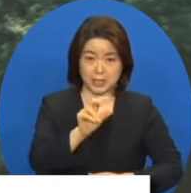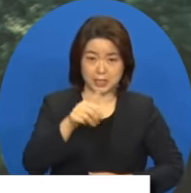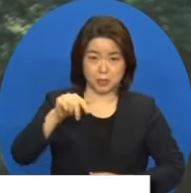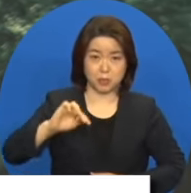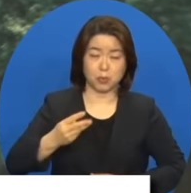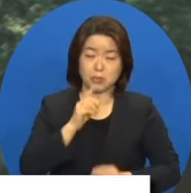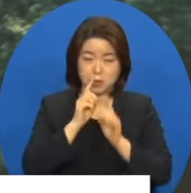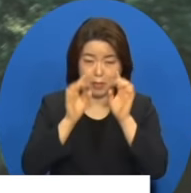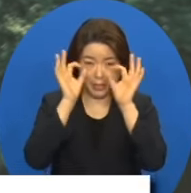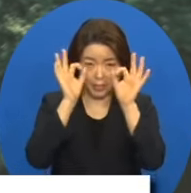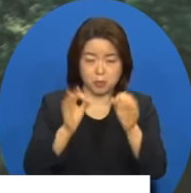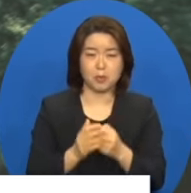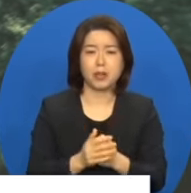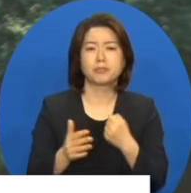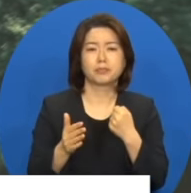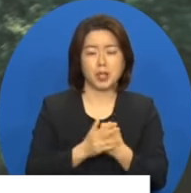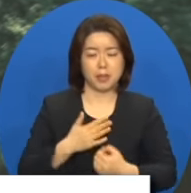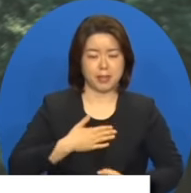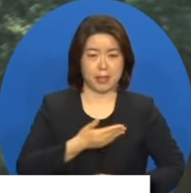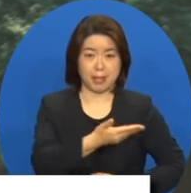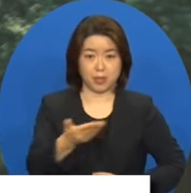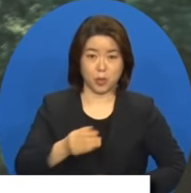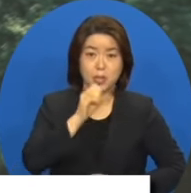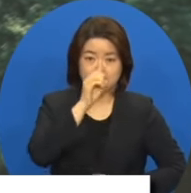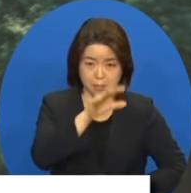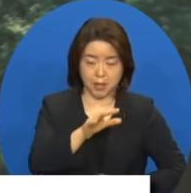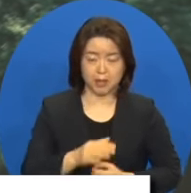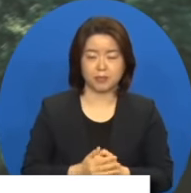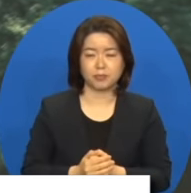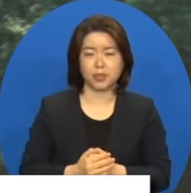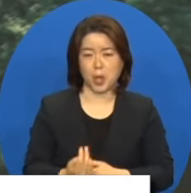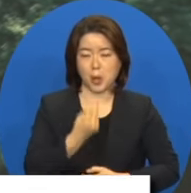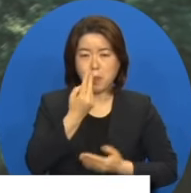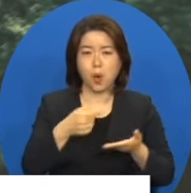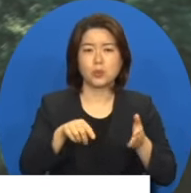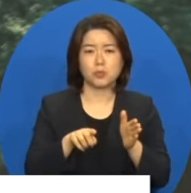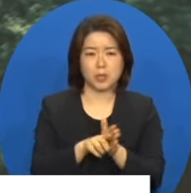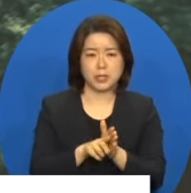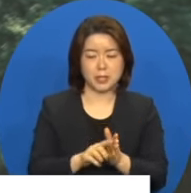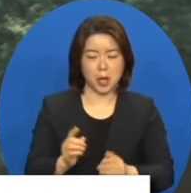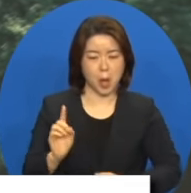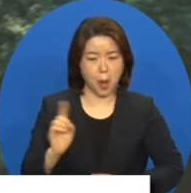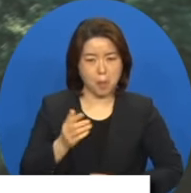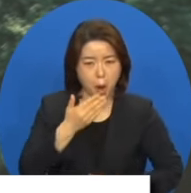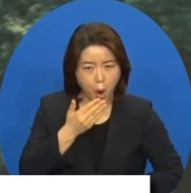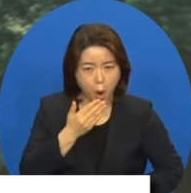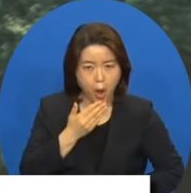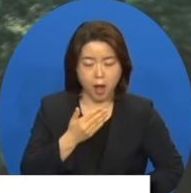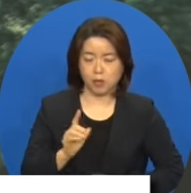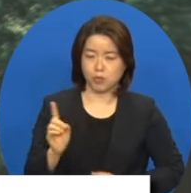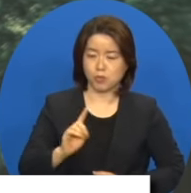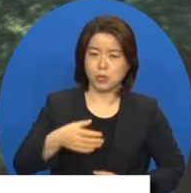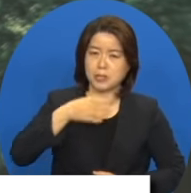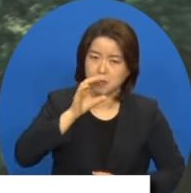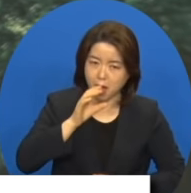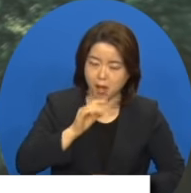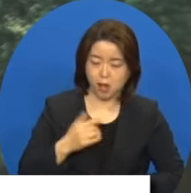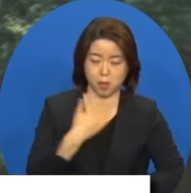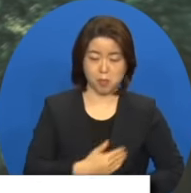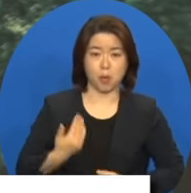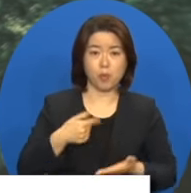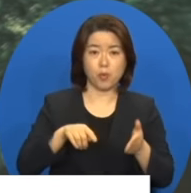말씀을 보면 그러므로 내가 너에게 이르노니 목숨을 위하여 무엇을 먹을까 무엇을 마실까 몸을